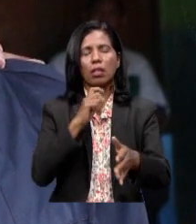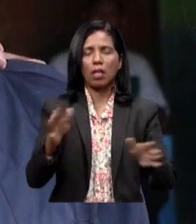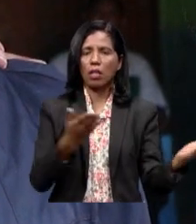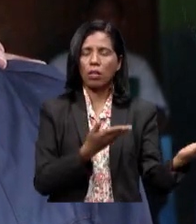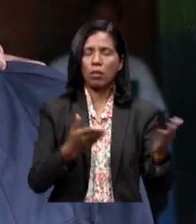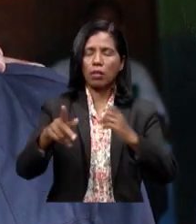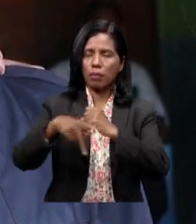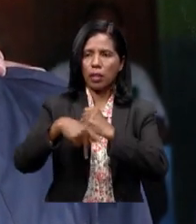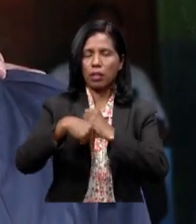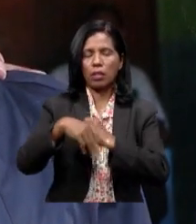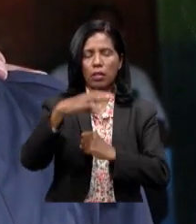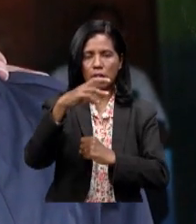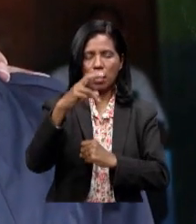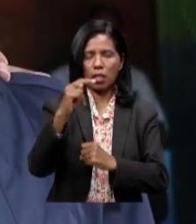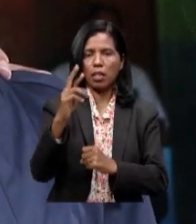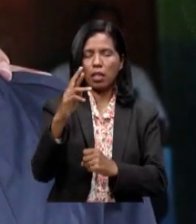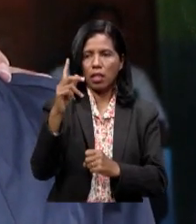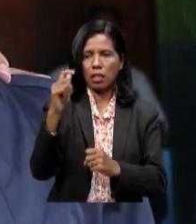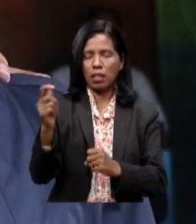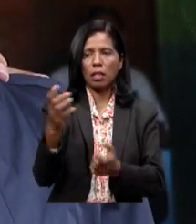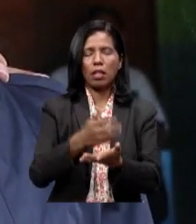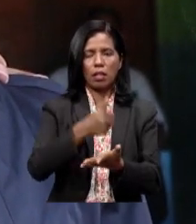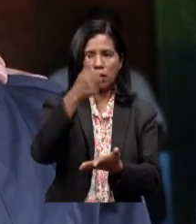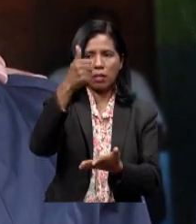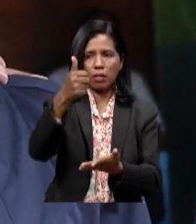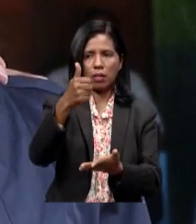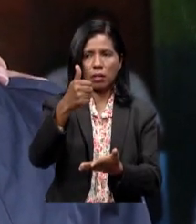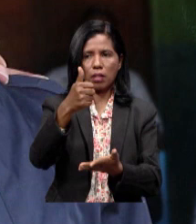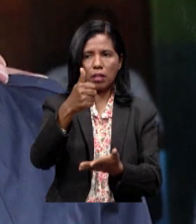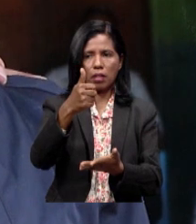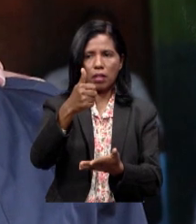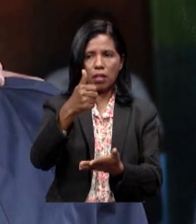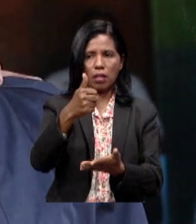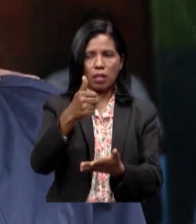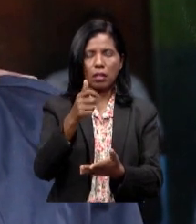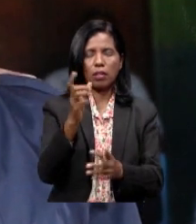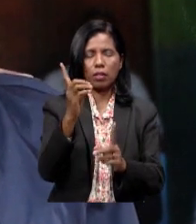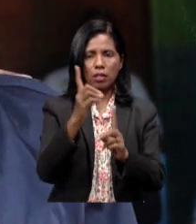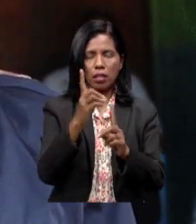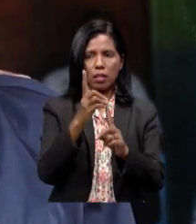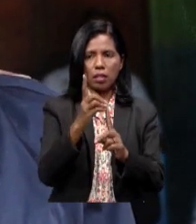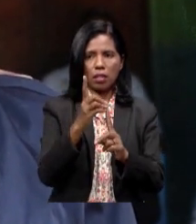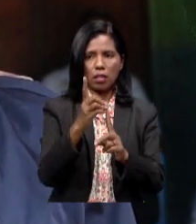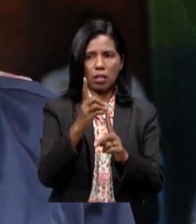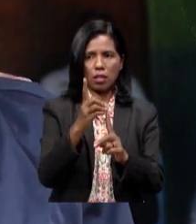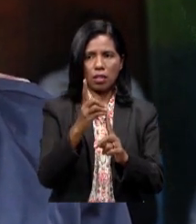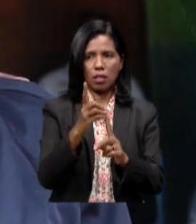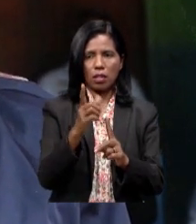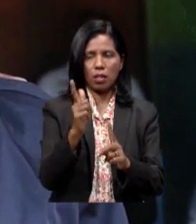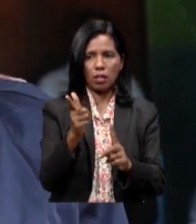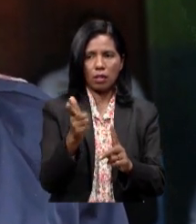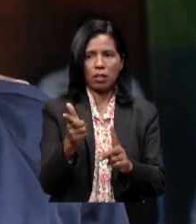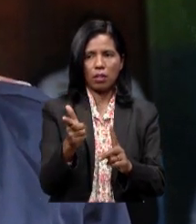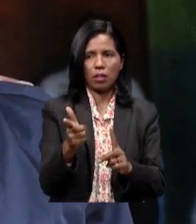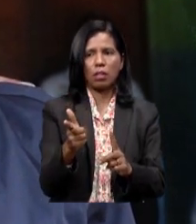SNRT iha manan iha asuluta binti 30 lai